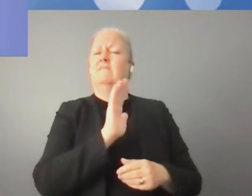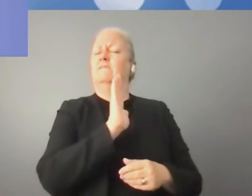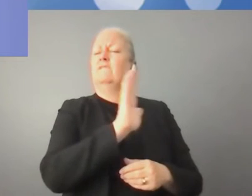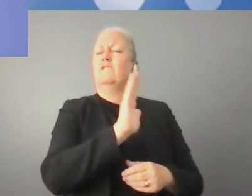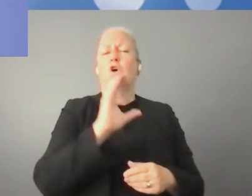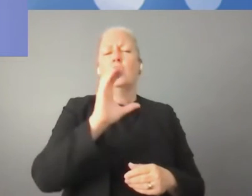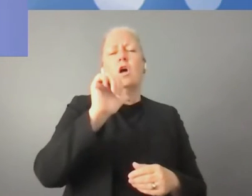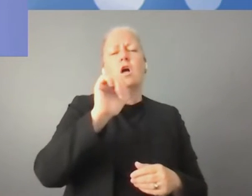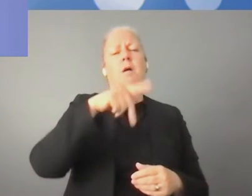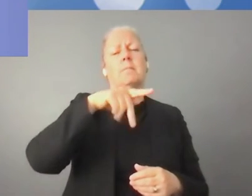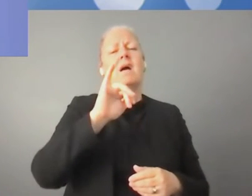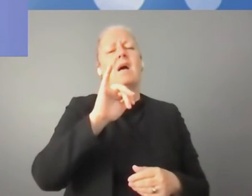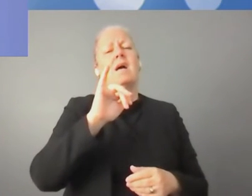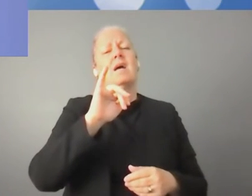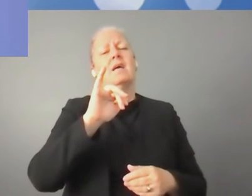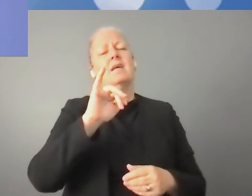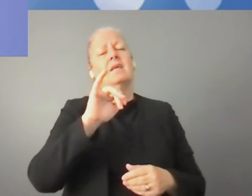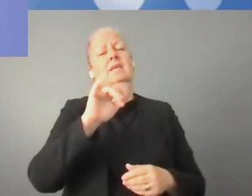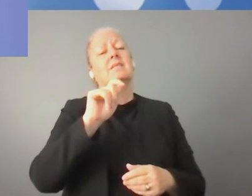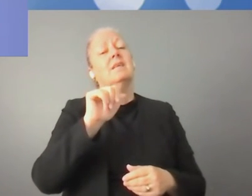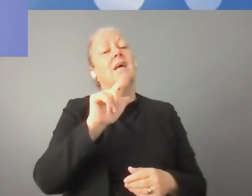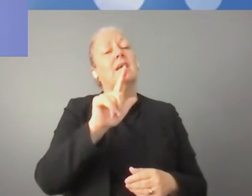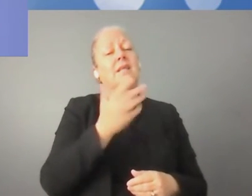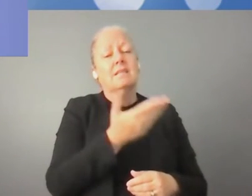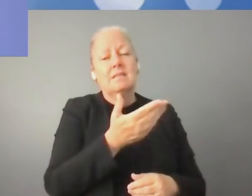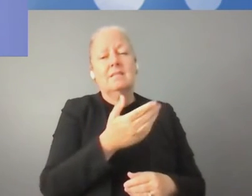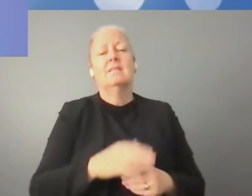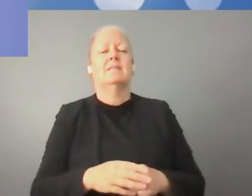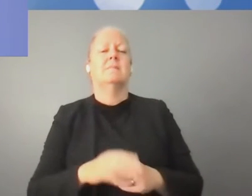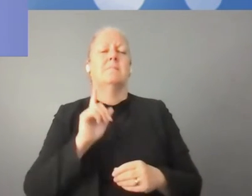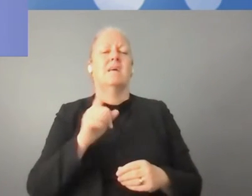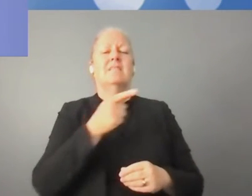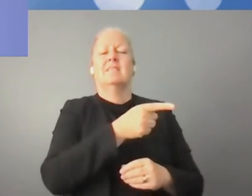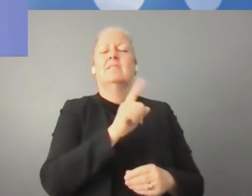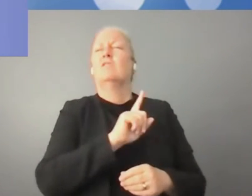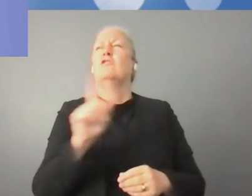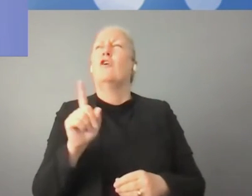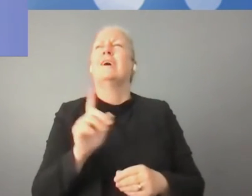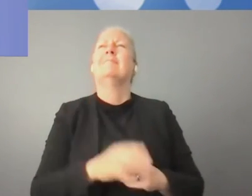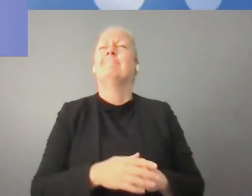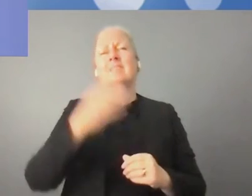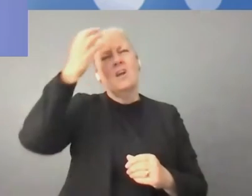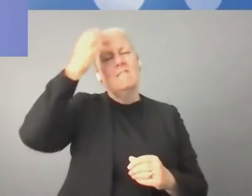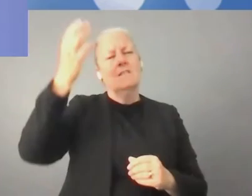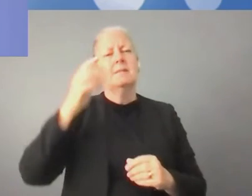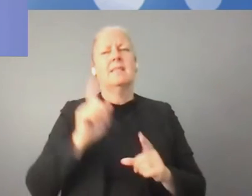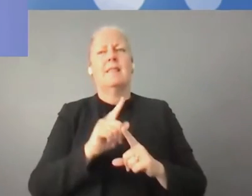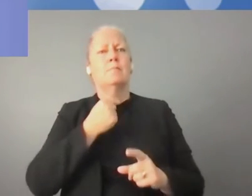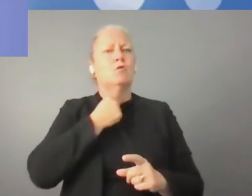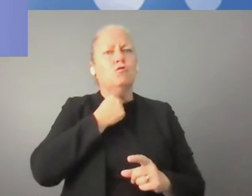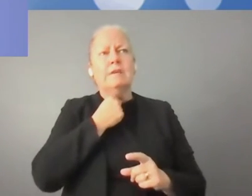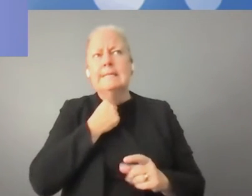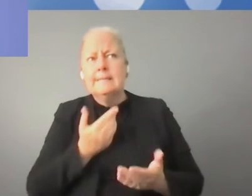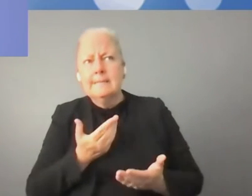французская промышленность высокого риска нуждается в помощи государства, но для этого необходимы еще и эксперты,